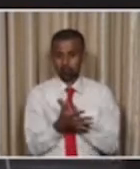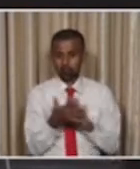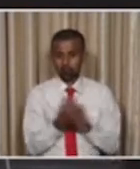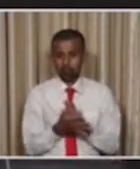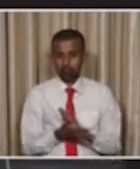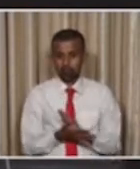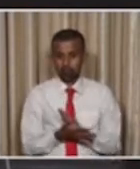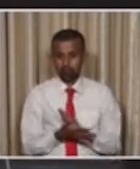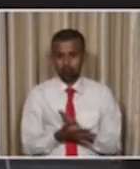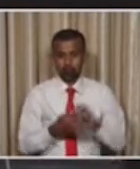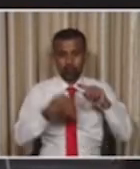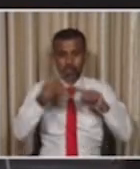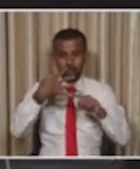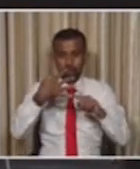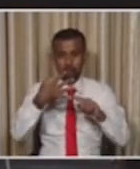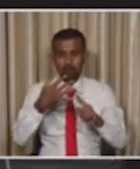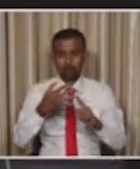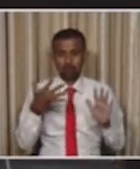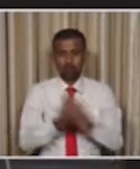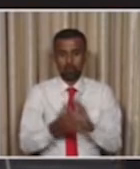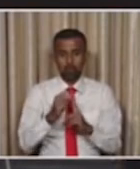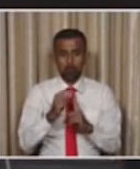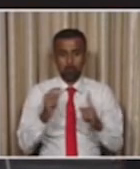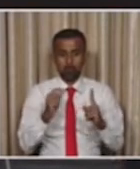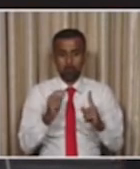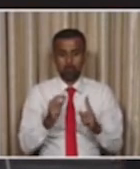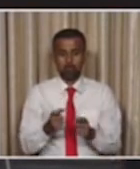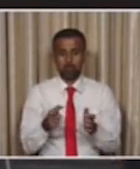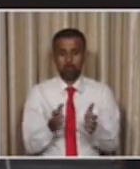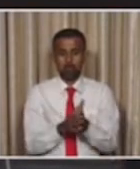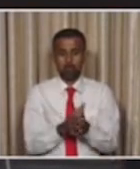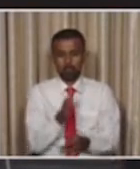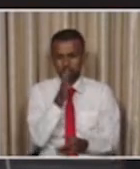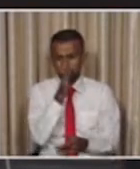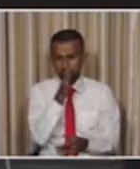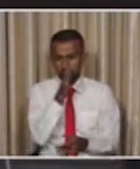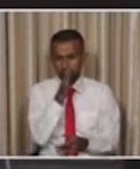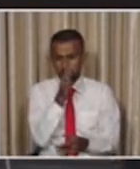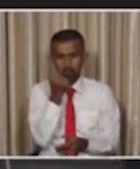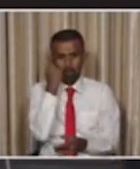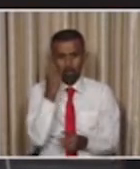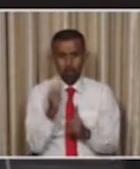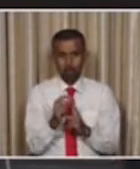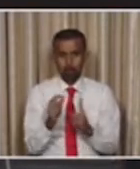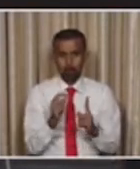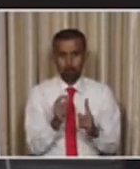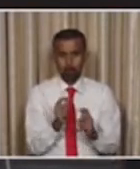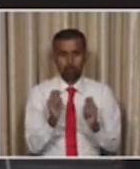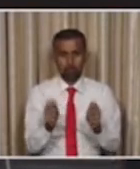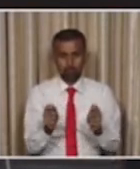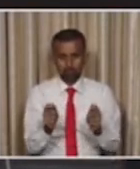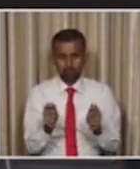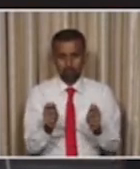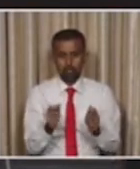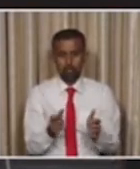අතුරින් හතරවන වරද්ද වන පාර්ලිමේන්තුව හෝ යම් කාර්යක සභාවක් රැවටවීමේ අදහසින් පාර්ලිමේන්තුව වෙත හෝ